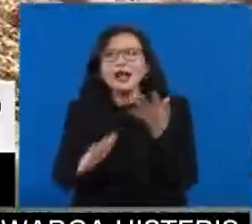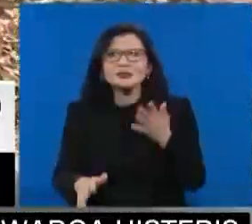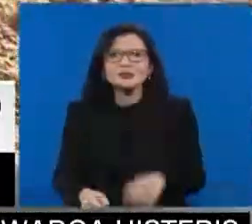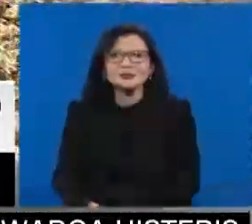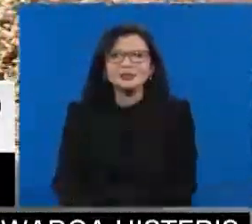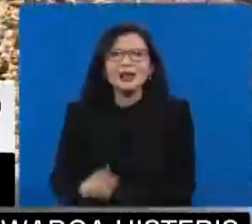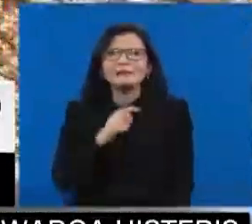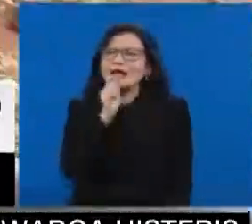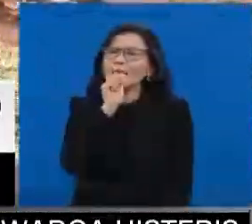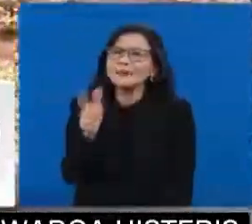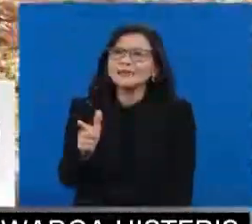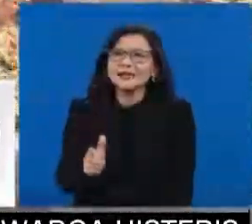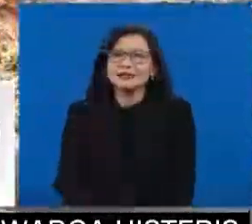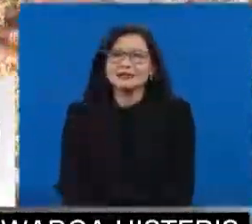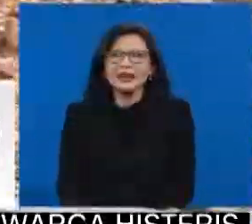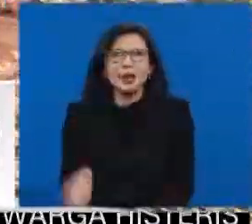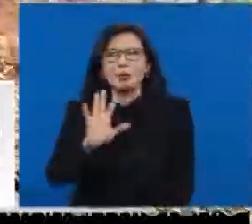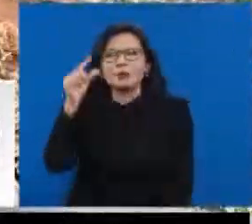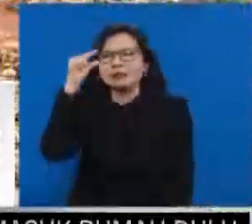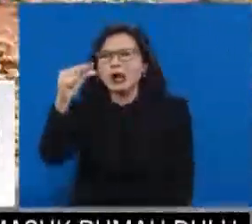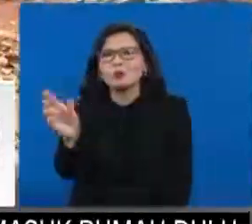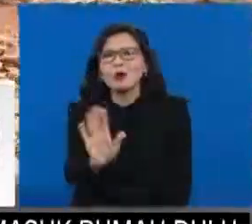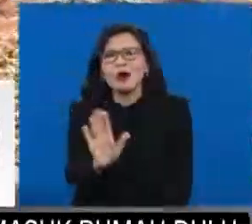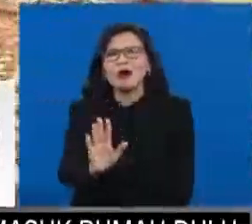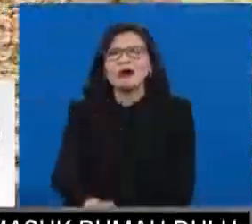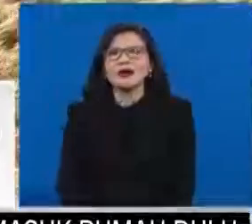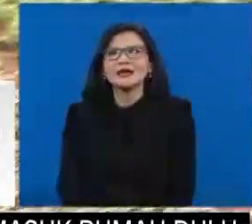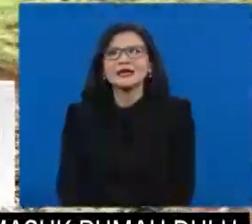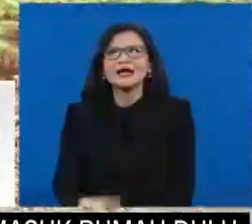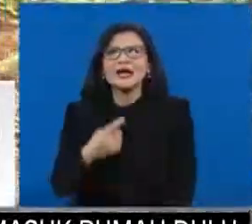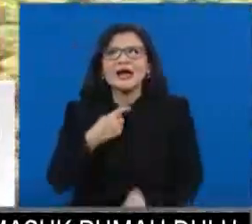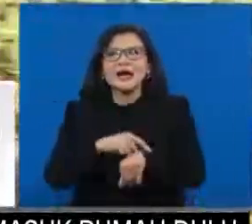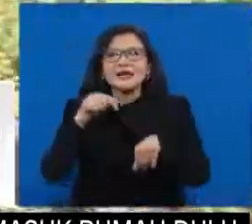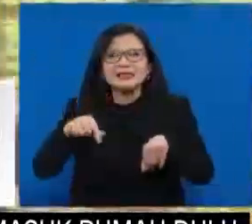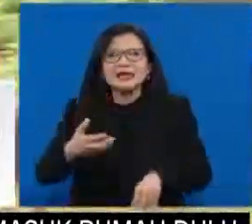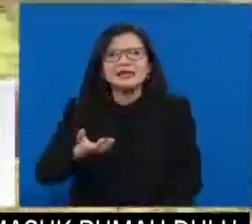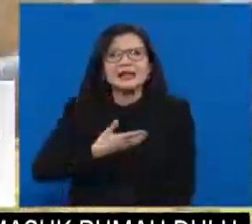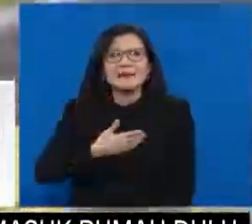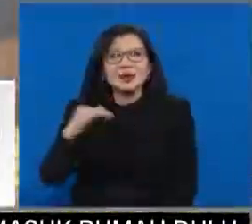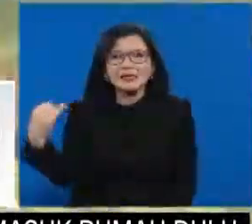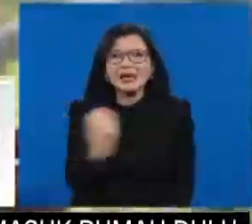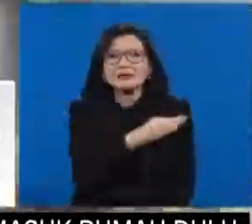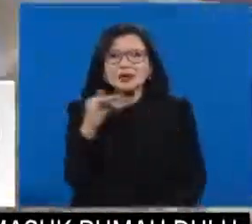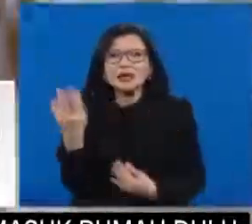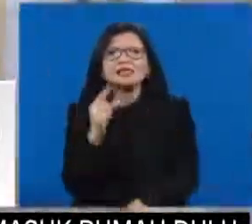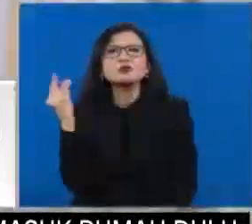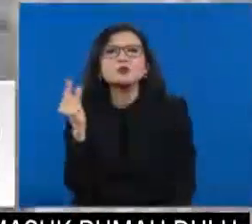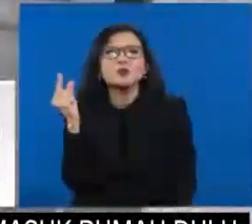saya pesan, jadi tidak perlu harus jauh-jauh kemana, dan saya sekarang mau menuju ke transportasi publik.